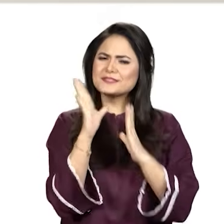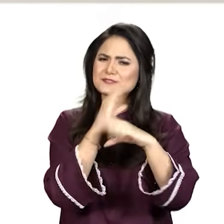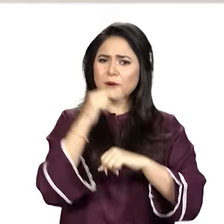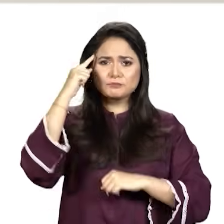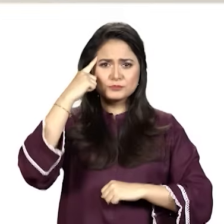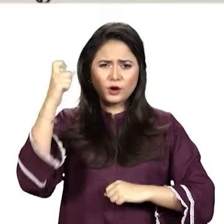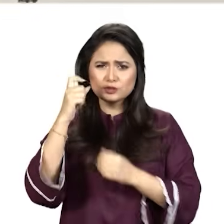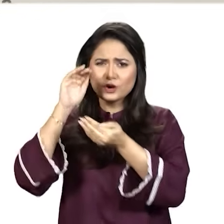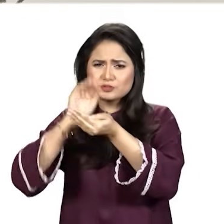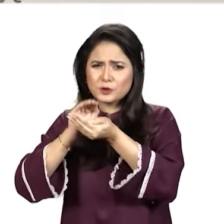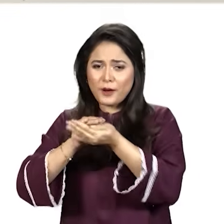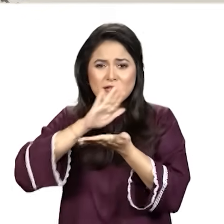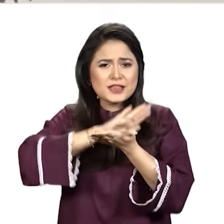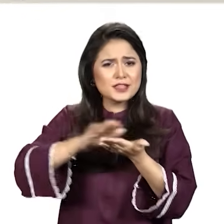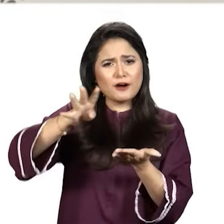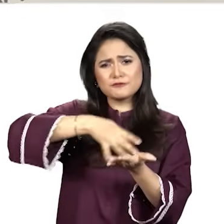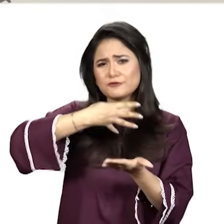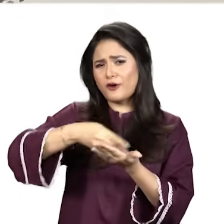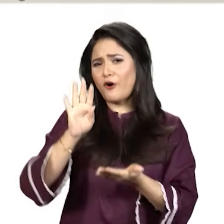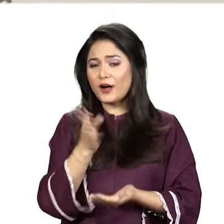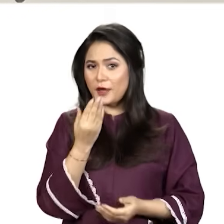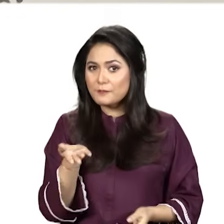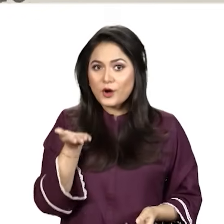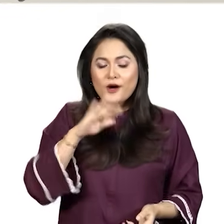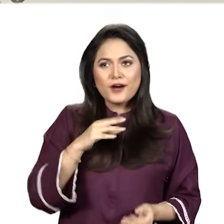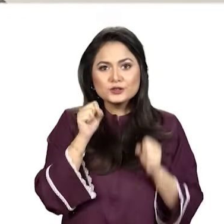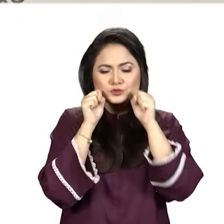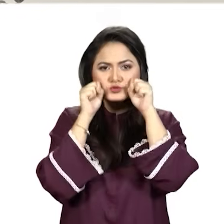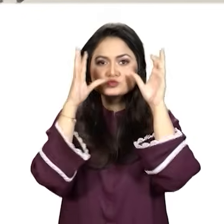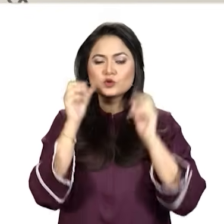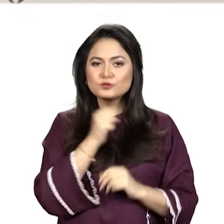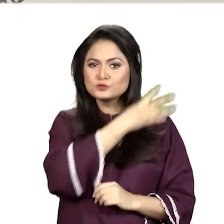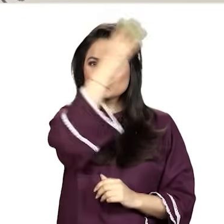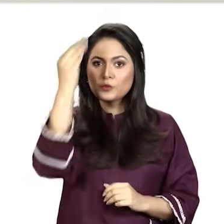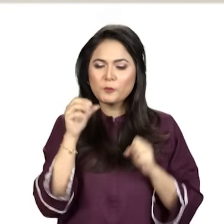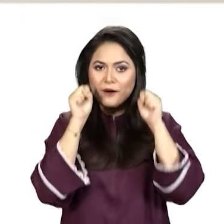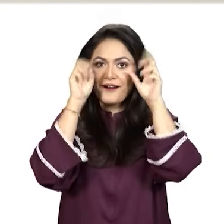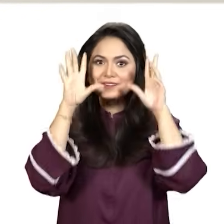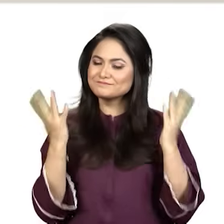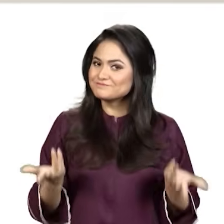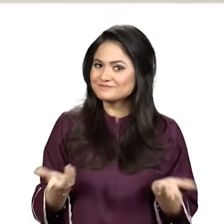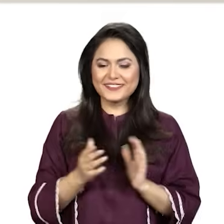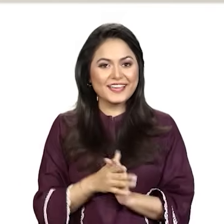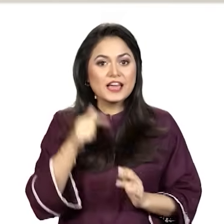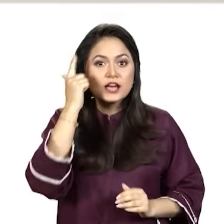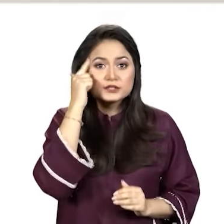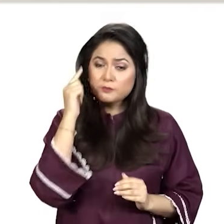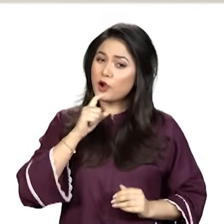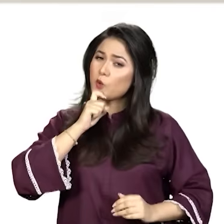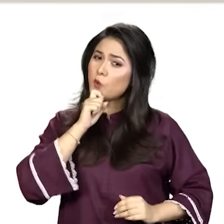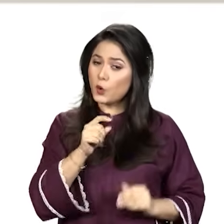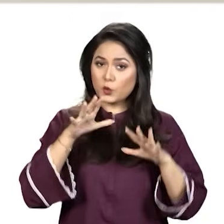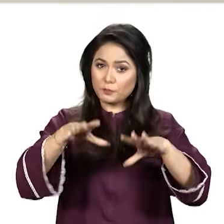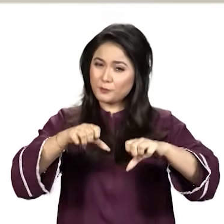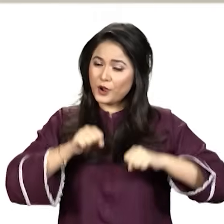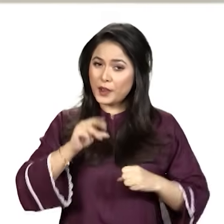आपकी मेमोरी को साफ और मुनज़्ज़म कर रहा होता है, ताकि आपको एक नए दिन के लिए रिचार्ज कर सके। दिमाग हमारा कमांड सेंटर है, जो